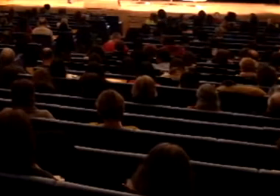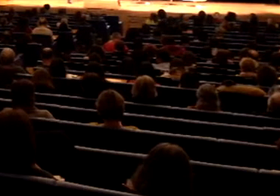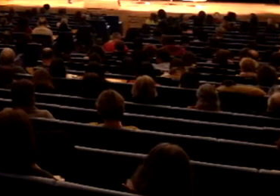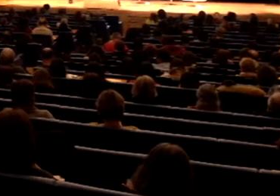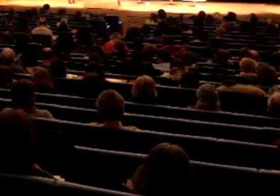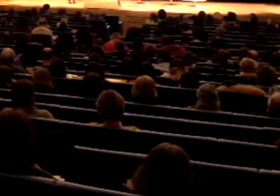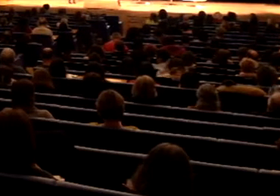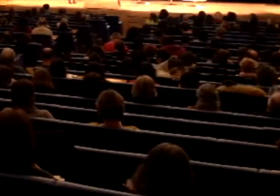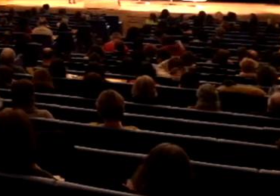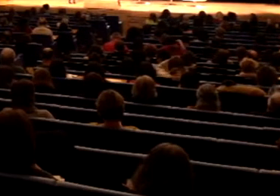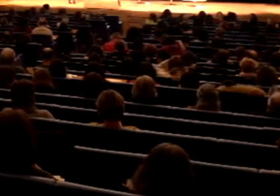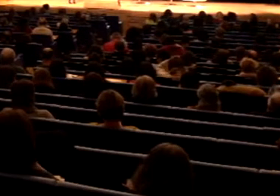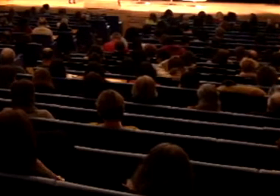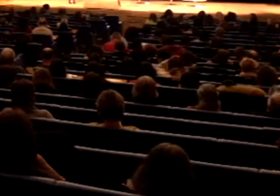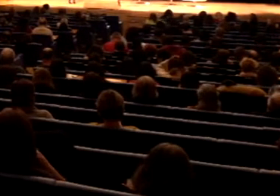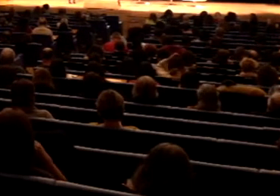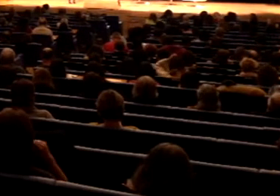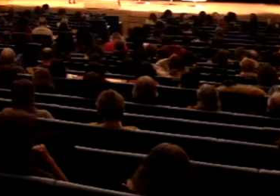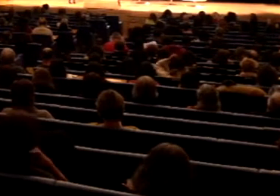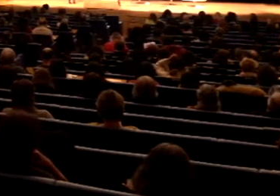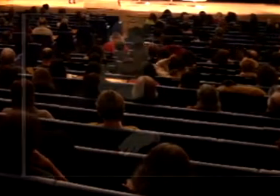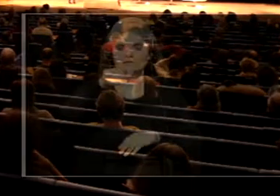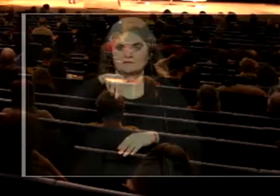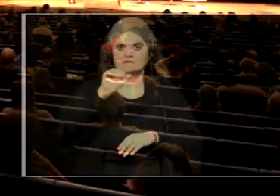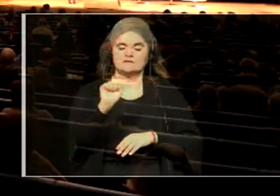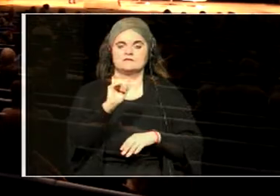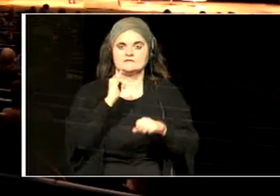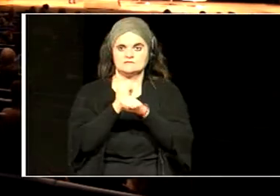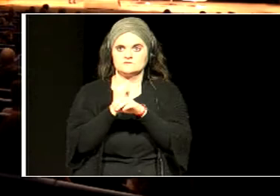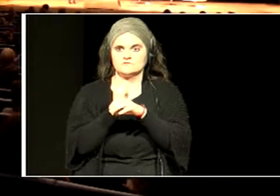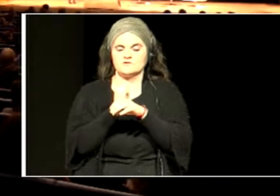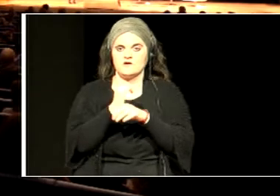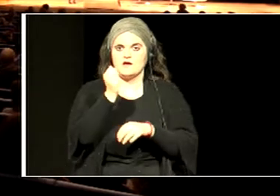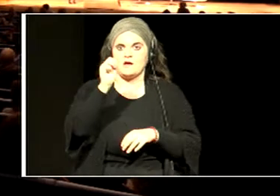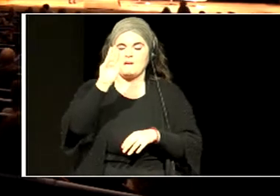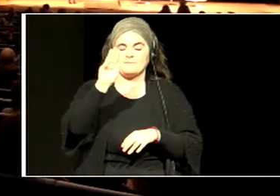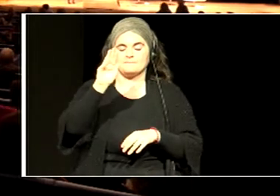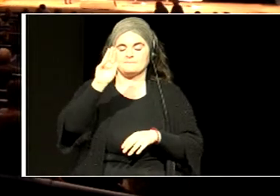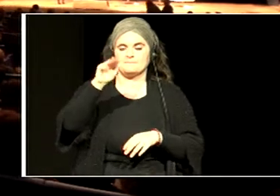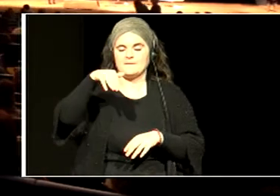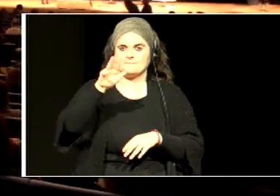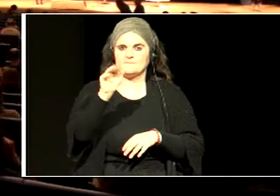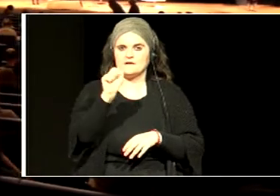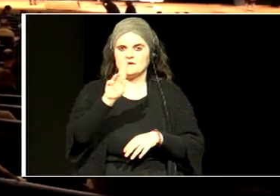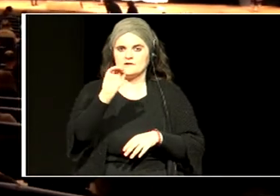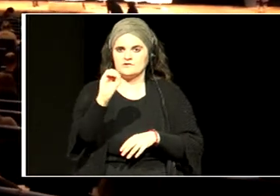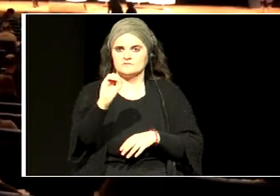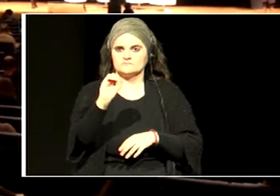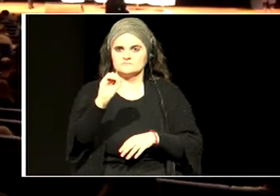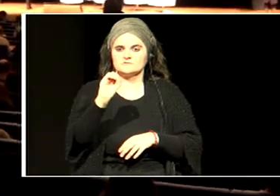Don Michelena Institutotik, Amparo Montero ezkidetza arduraduna eta Marisa Biteri zuzendaria datoz.